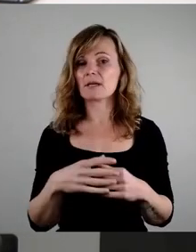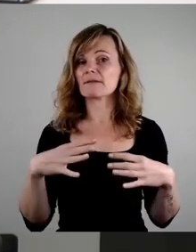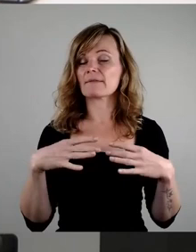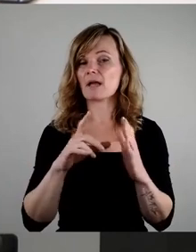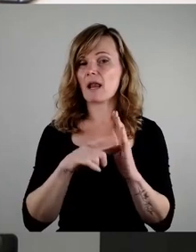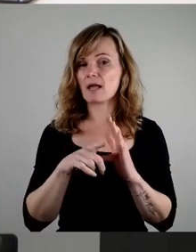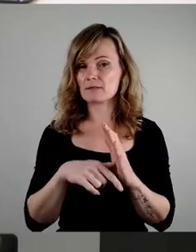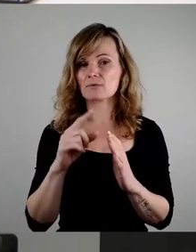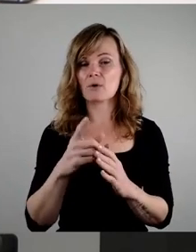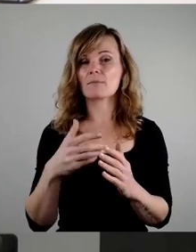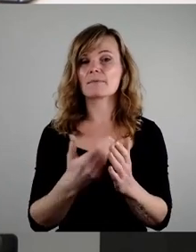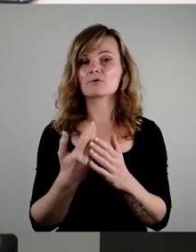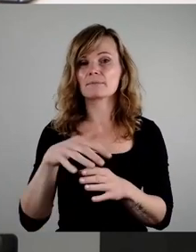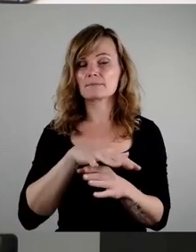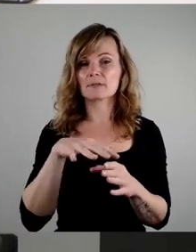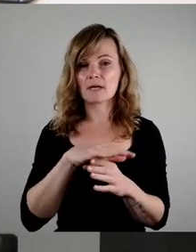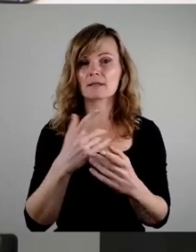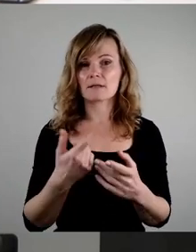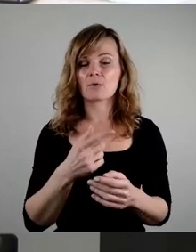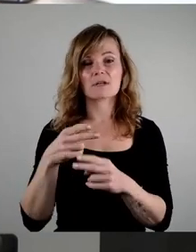zum Beispiel auch der Bereich der Seniorenarbeit betroffen.